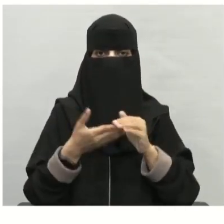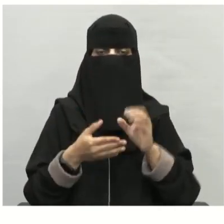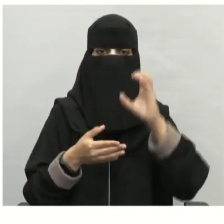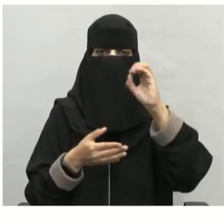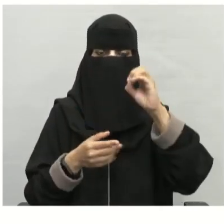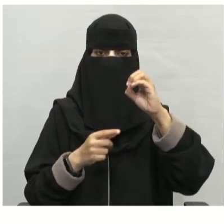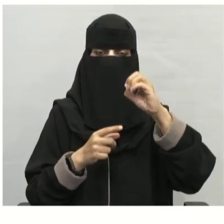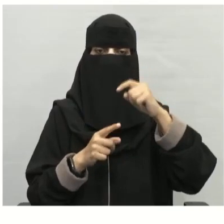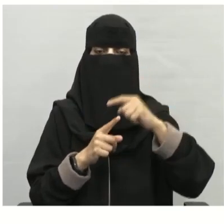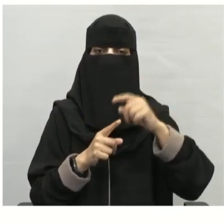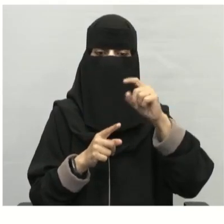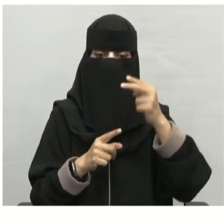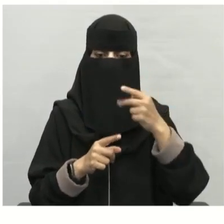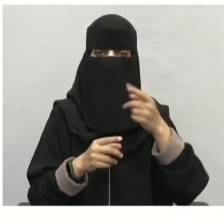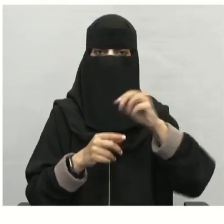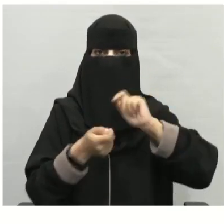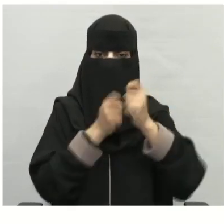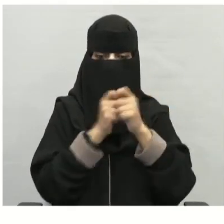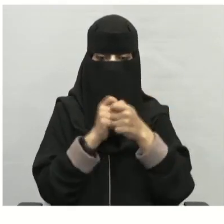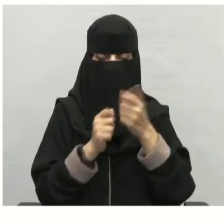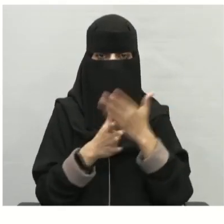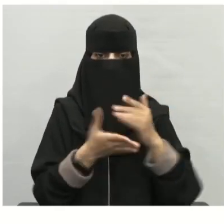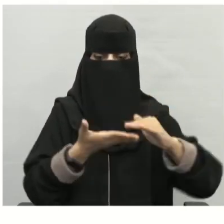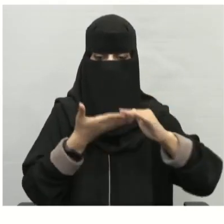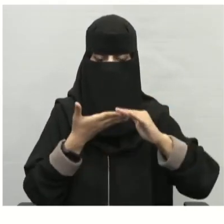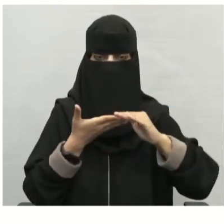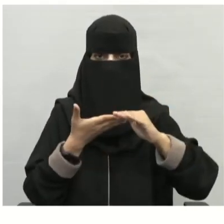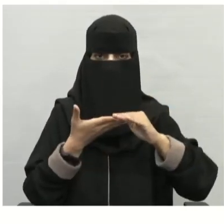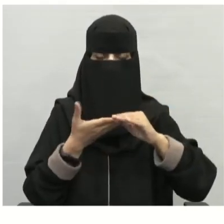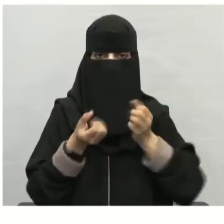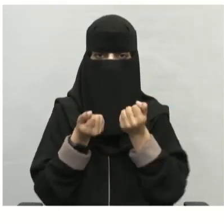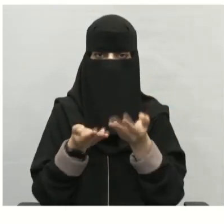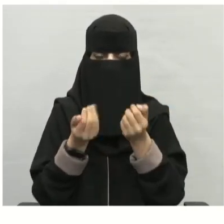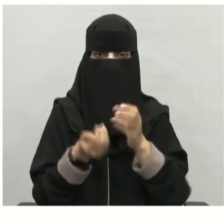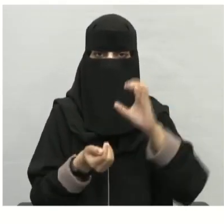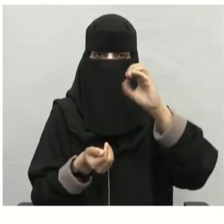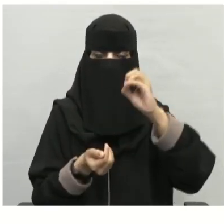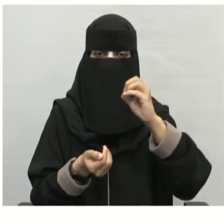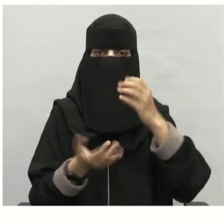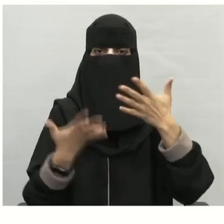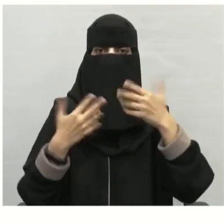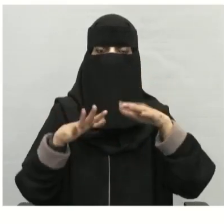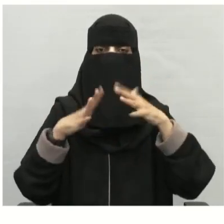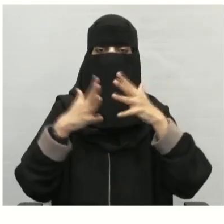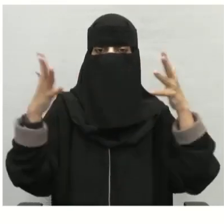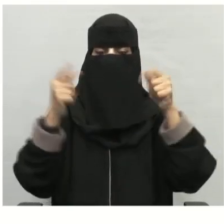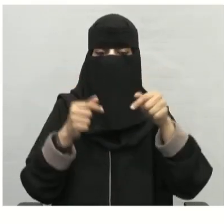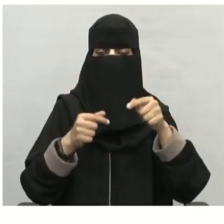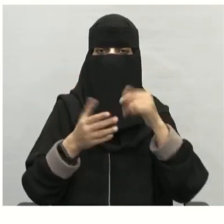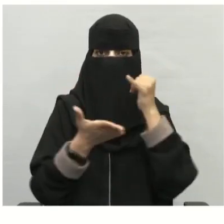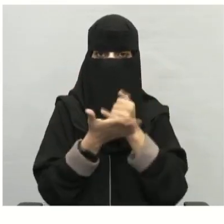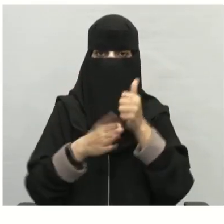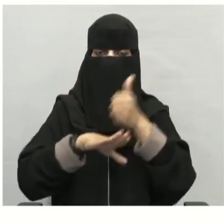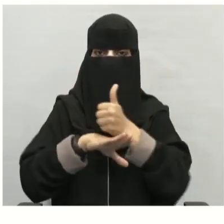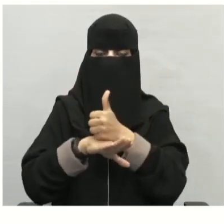من خلال عمليات التمثيل الضوئي بان تساعد على انتاج الاكسجين بشكل كبير فهي المصدر